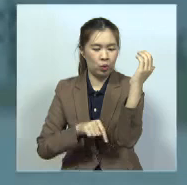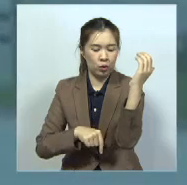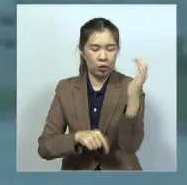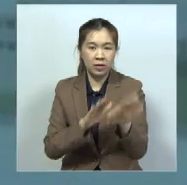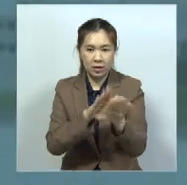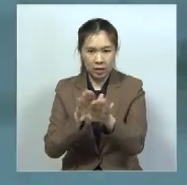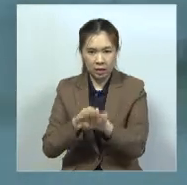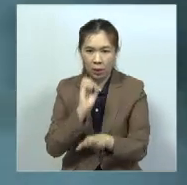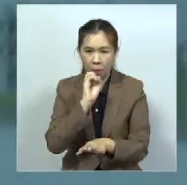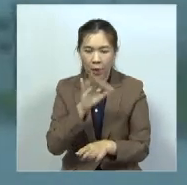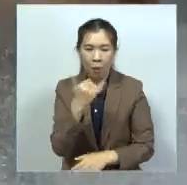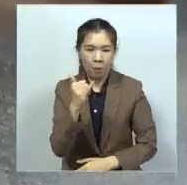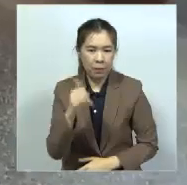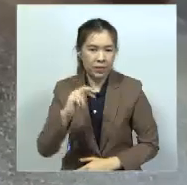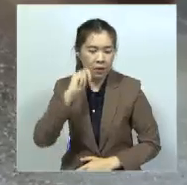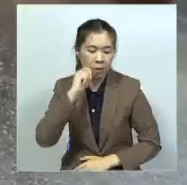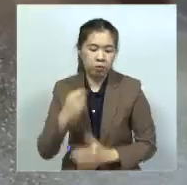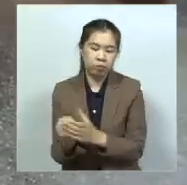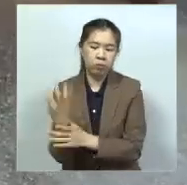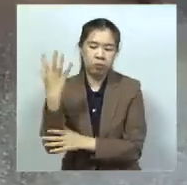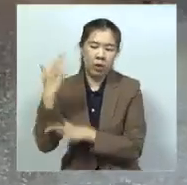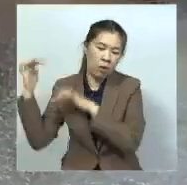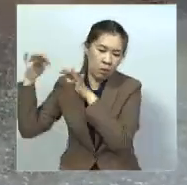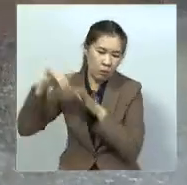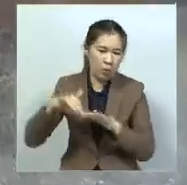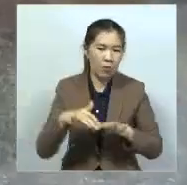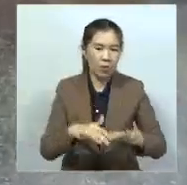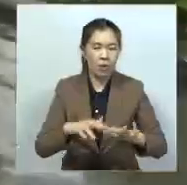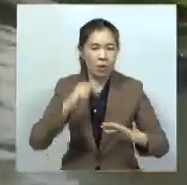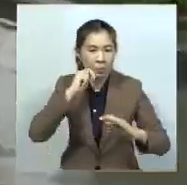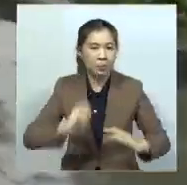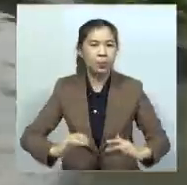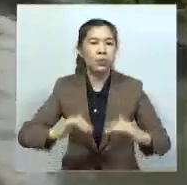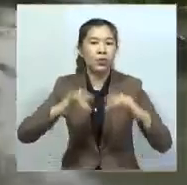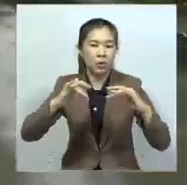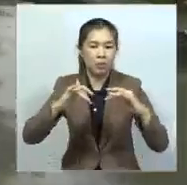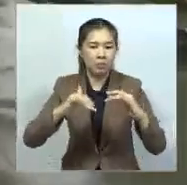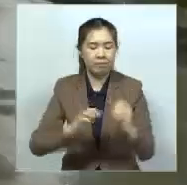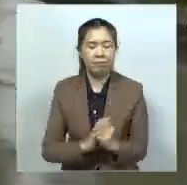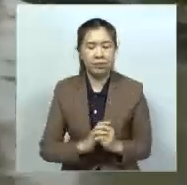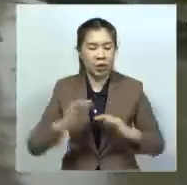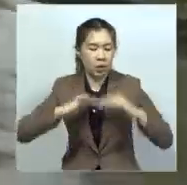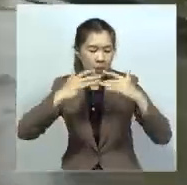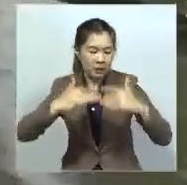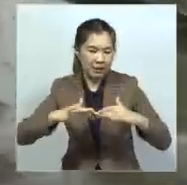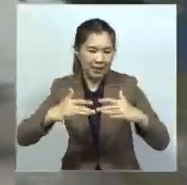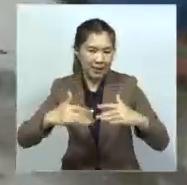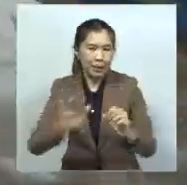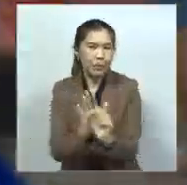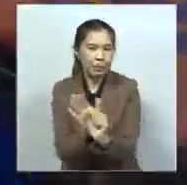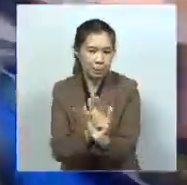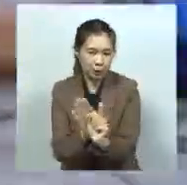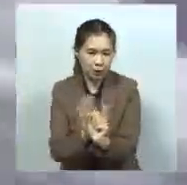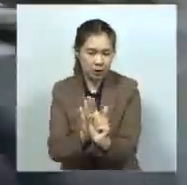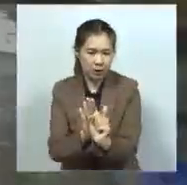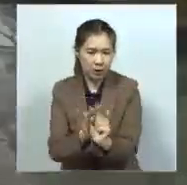ทยาบอกว่าอาจจะมีน้ำท่วมฉับพลันน้ำป่าไหลหลากส่วนทะเลอ่าวไทยและทะเลอันดามันนะคะมีกำลังปานกลางคลื่นมีกำลังปานกลาง